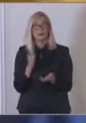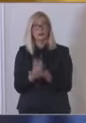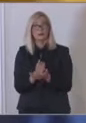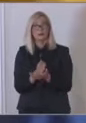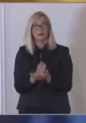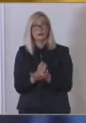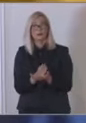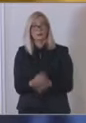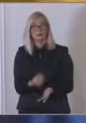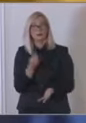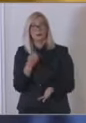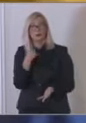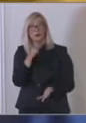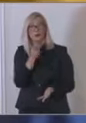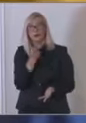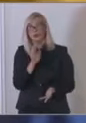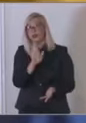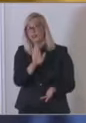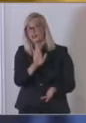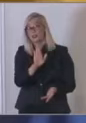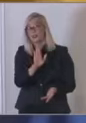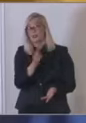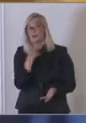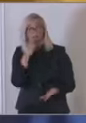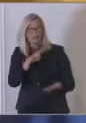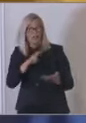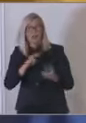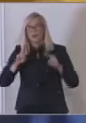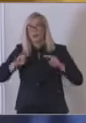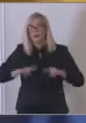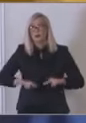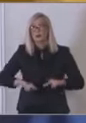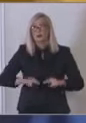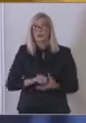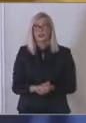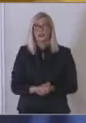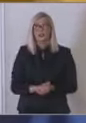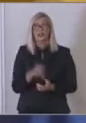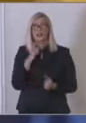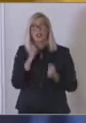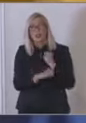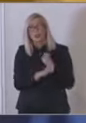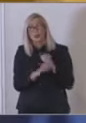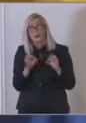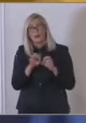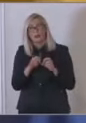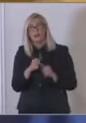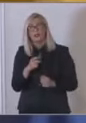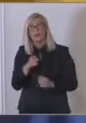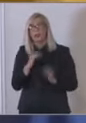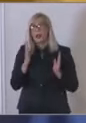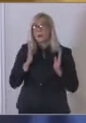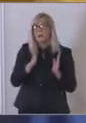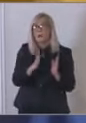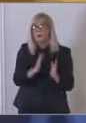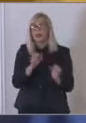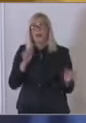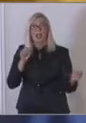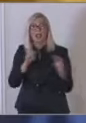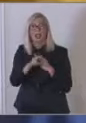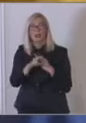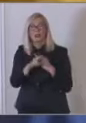nga ana juaj që shqyrtoi mundësinë e studimit të fizibilitetit për rrugën, për autostradën Tetov-Prizren,